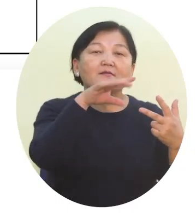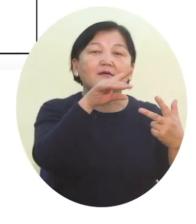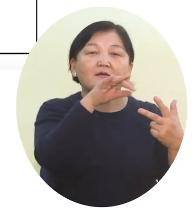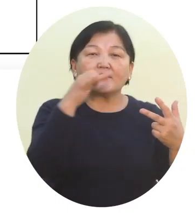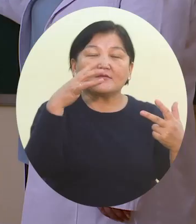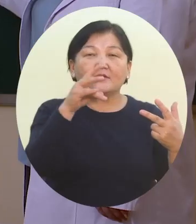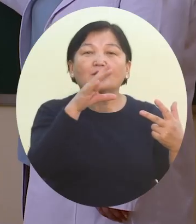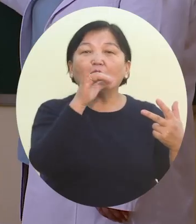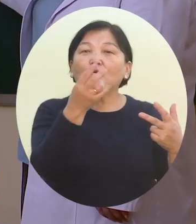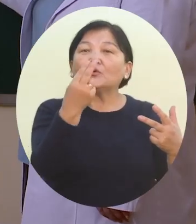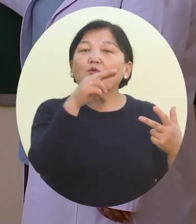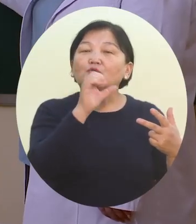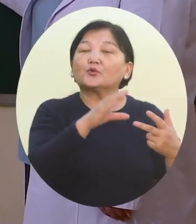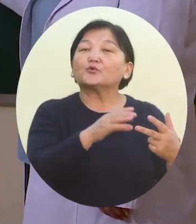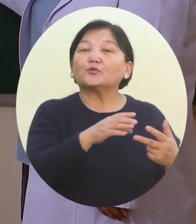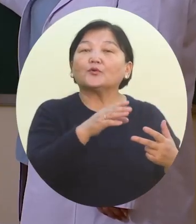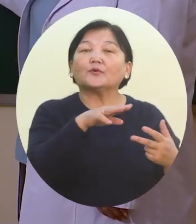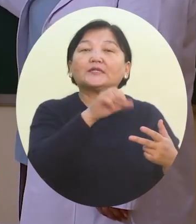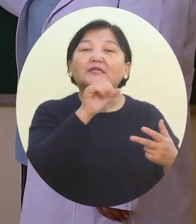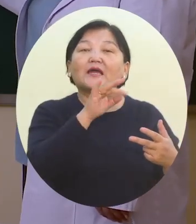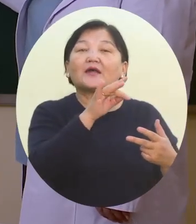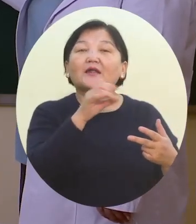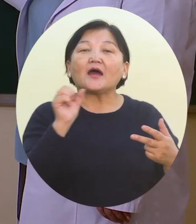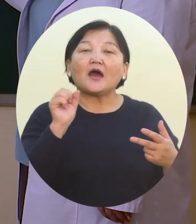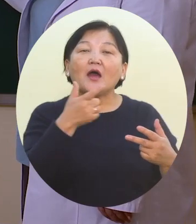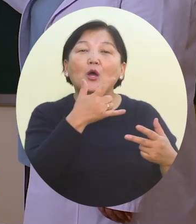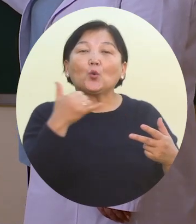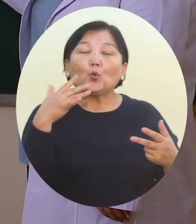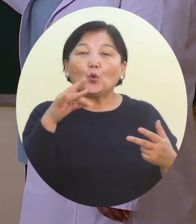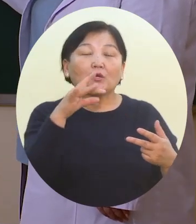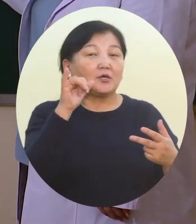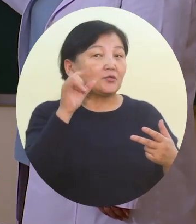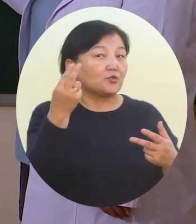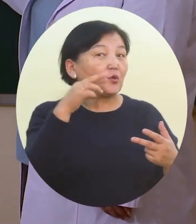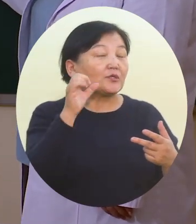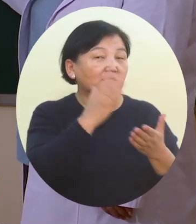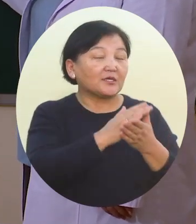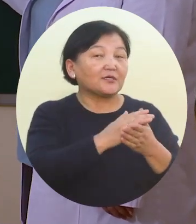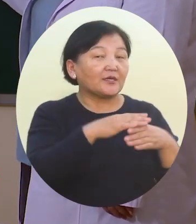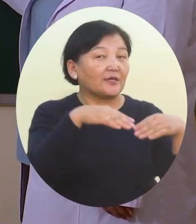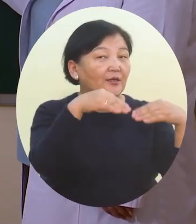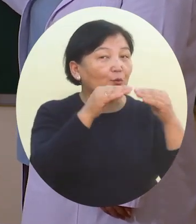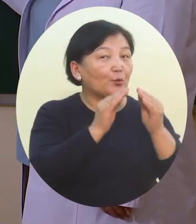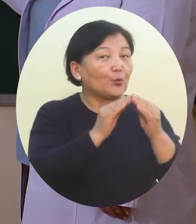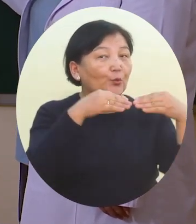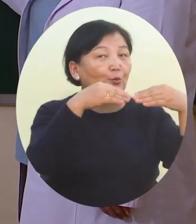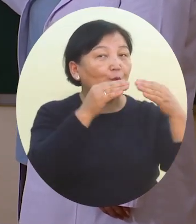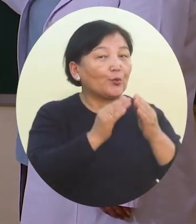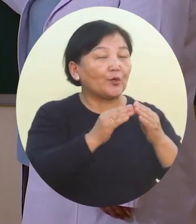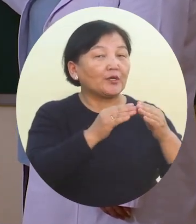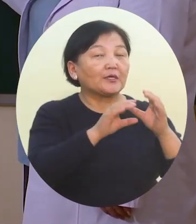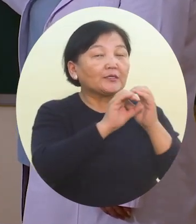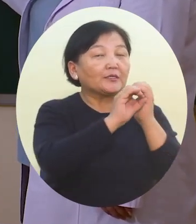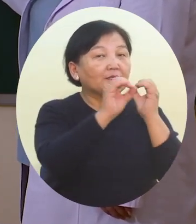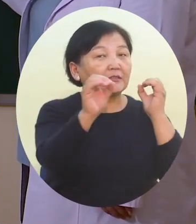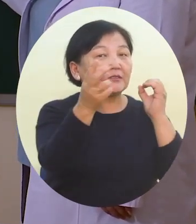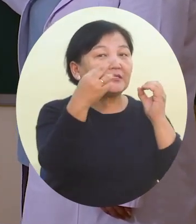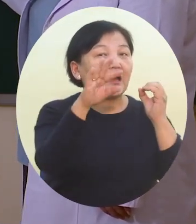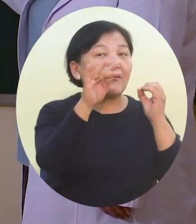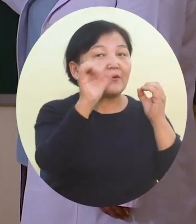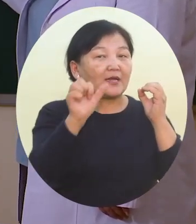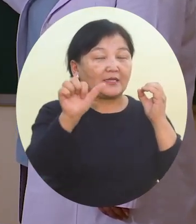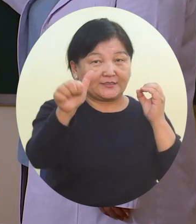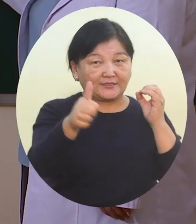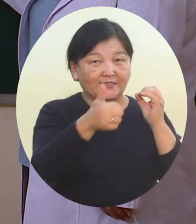тараагаар судас. За энэ судас маань бус судасаас судасаа бодох юм бол уян давхраас уян холбогч давхраа маш сайн хөгцсөн гэдэг та